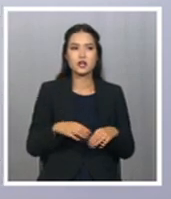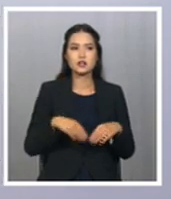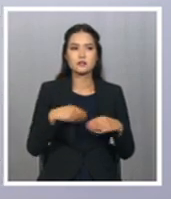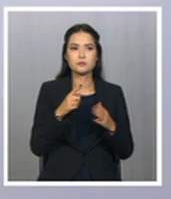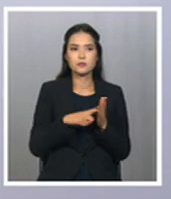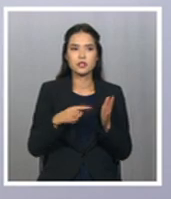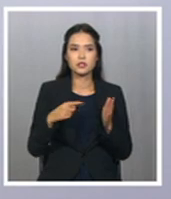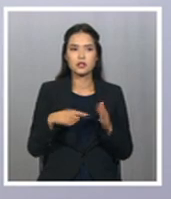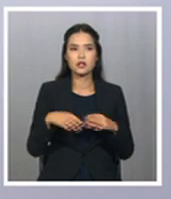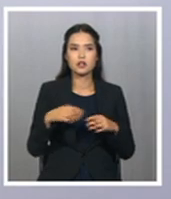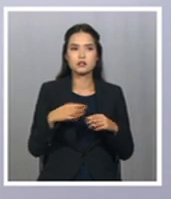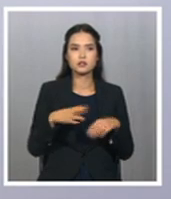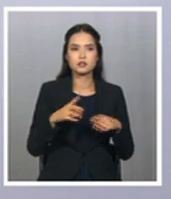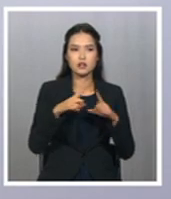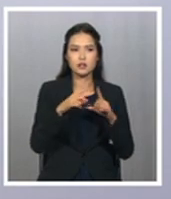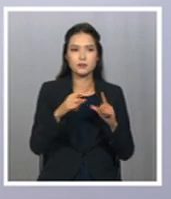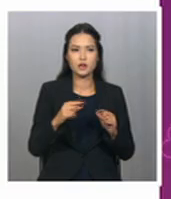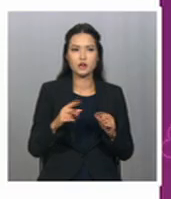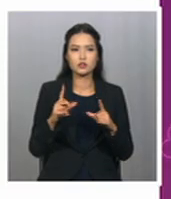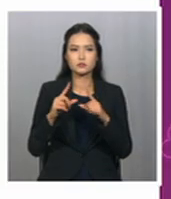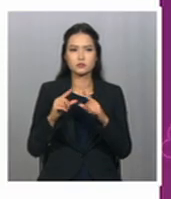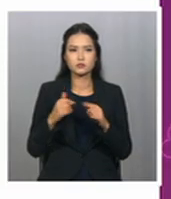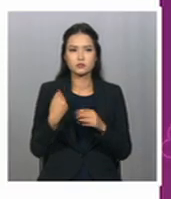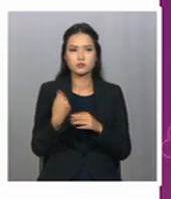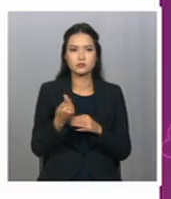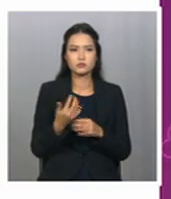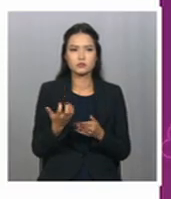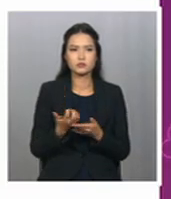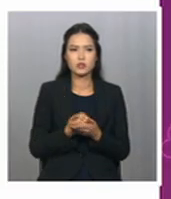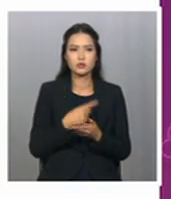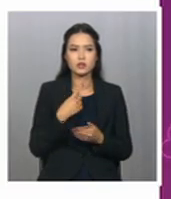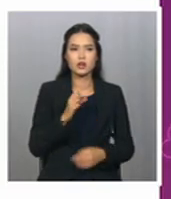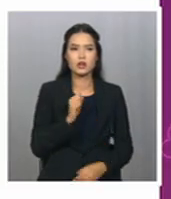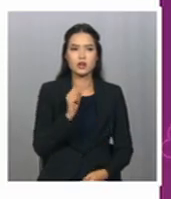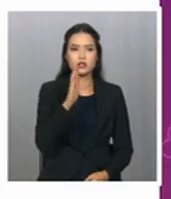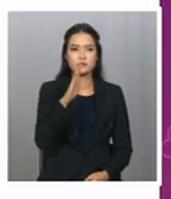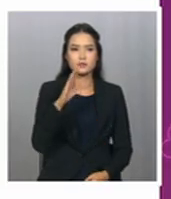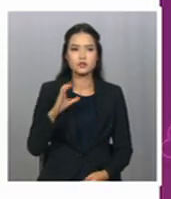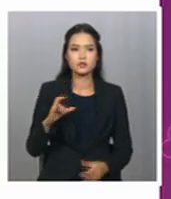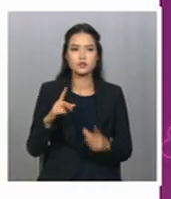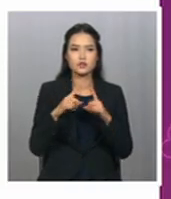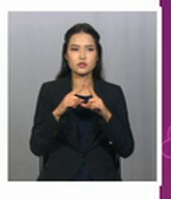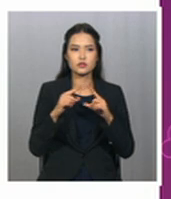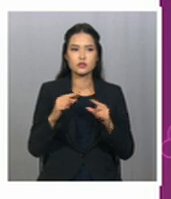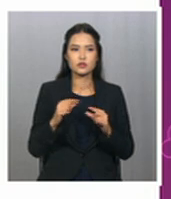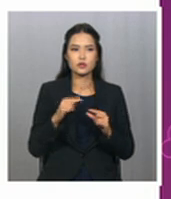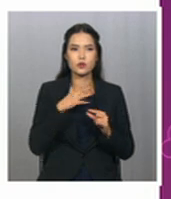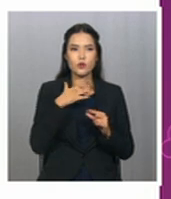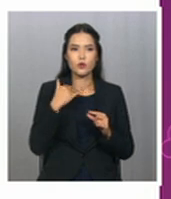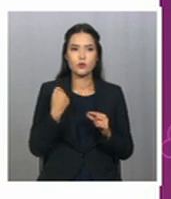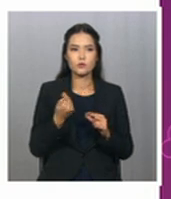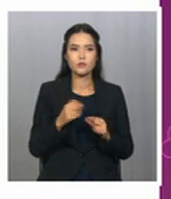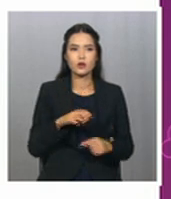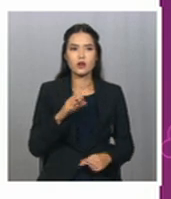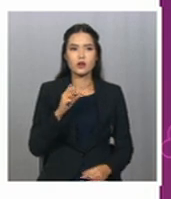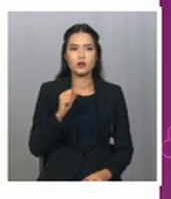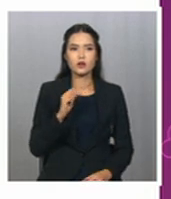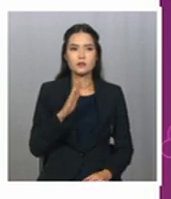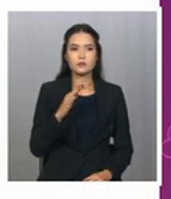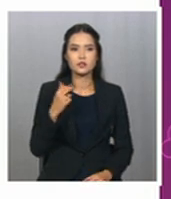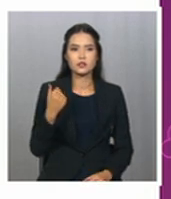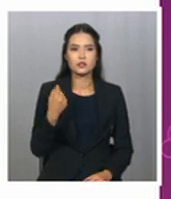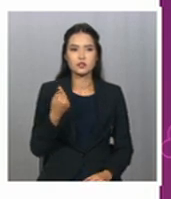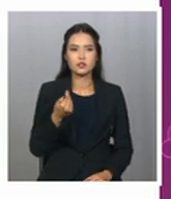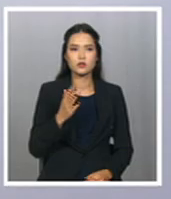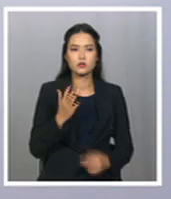және бұрыштарын табуды айтады. А, Б, С үш бұрышын көріп тұрсыздар. Әдетте А төбесіне қарсы жатқан